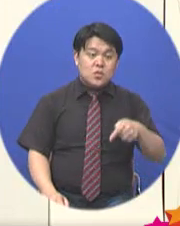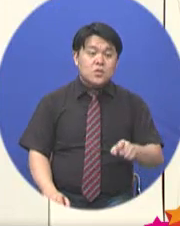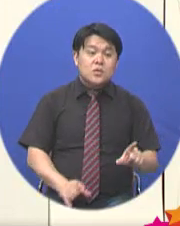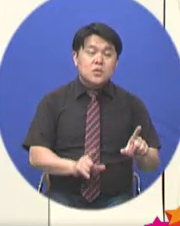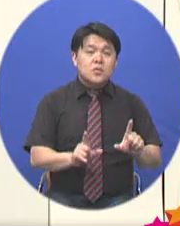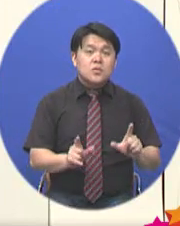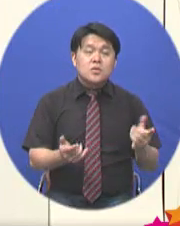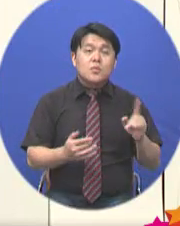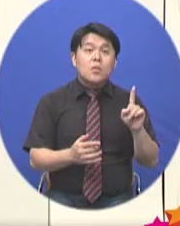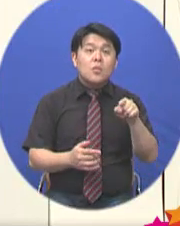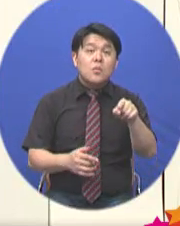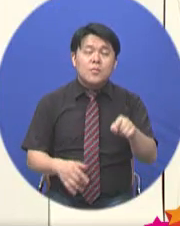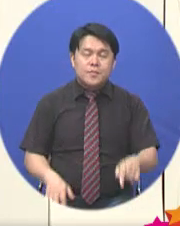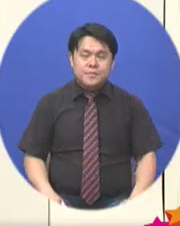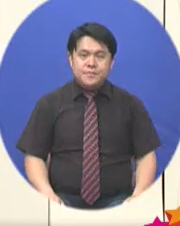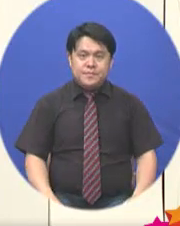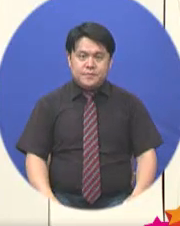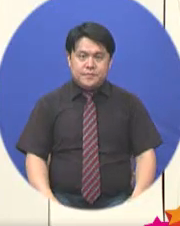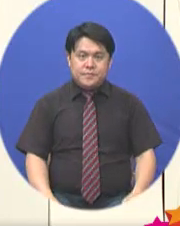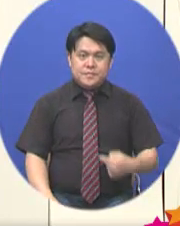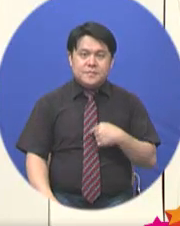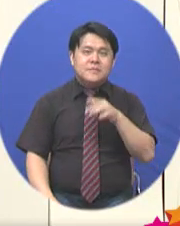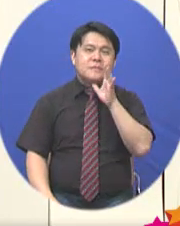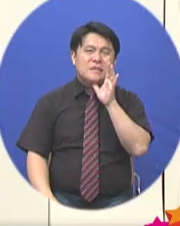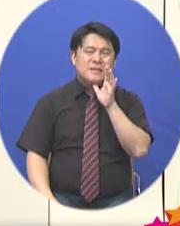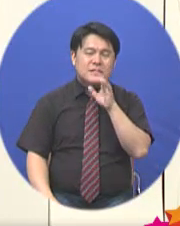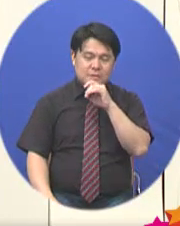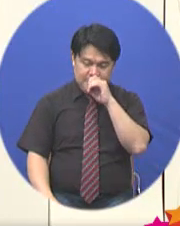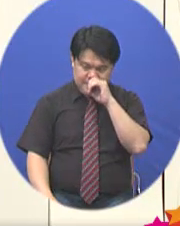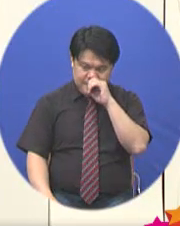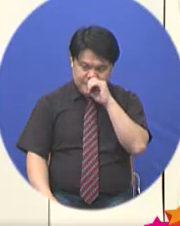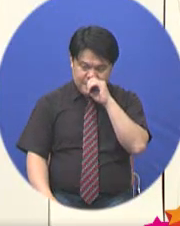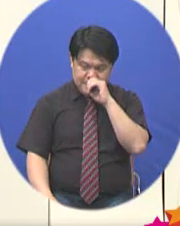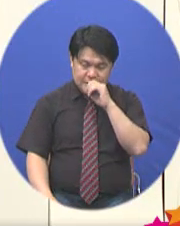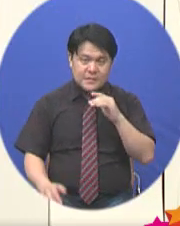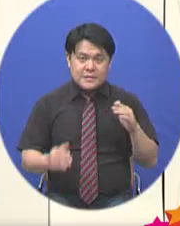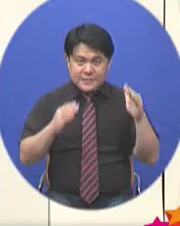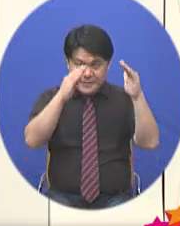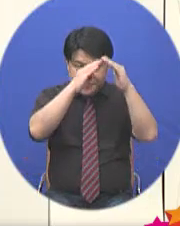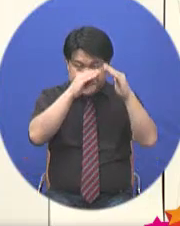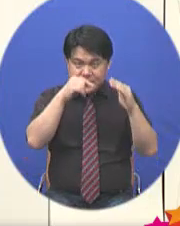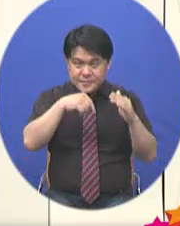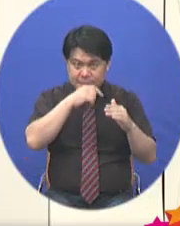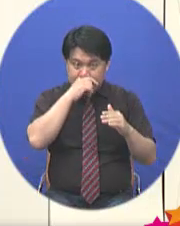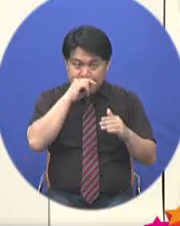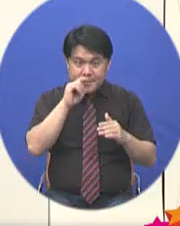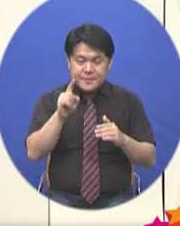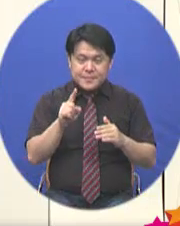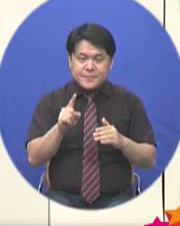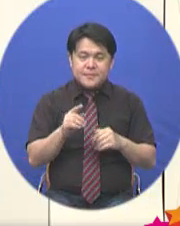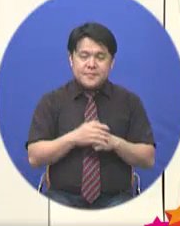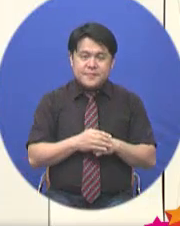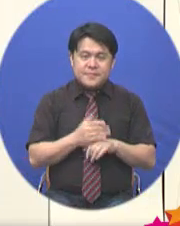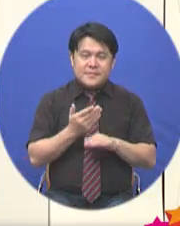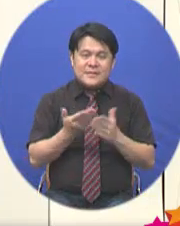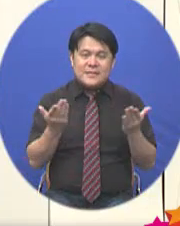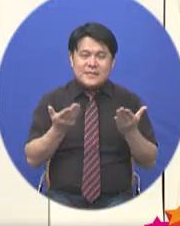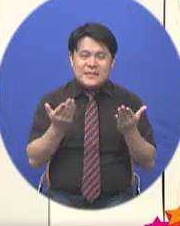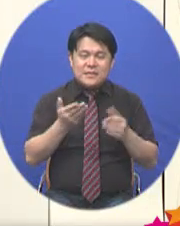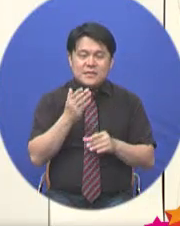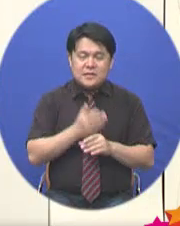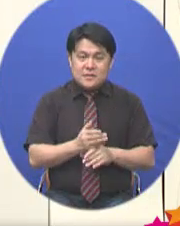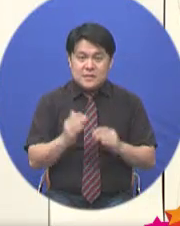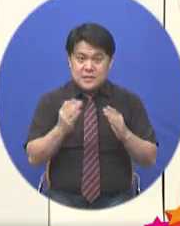하시나요? 저는 이제 나이가 있어가지고 집에서 지금 부업하고 있어요.